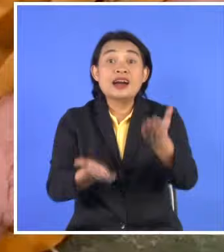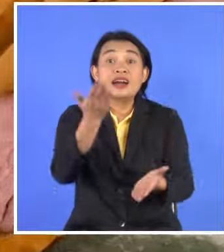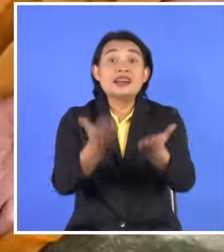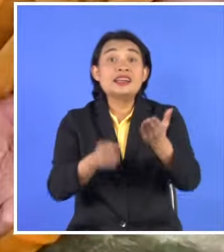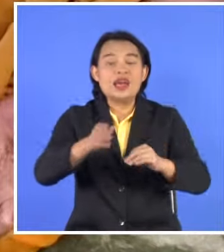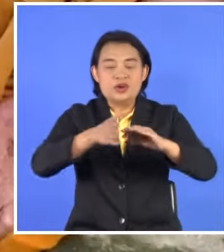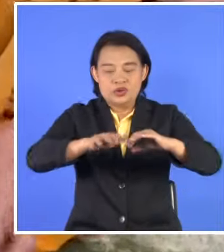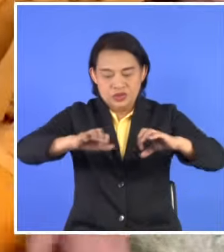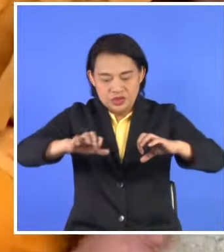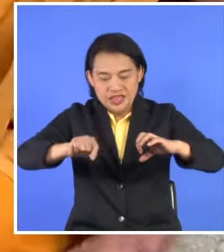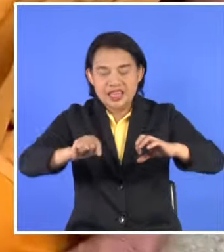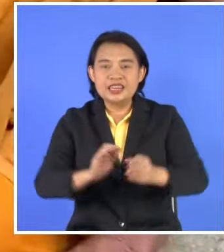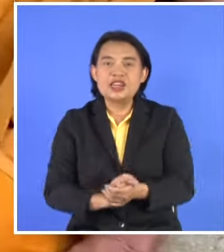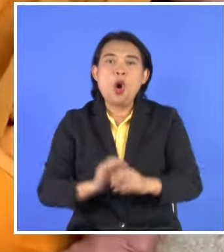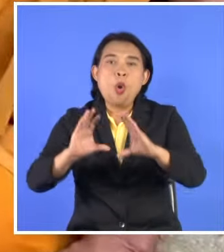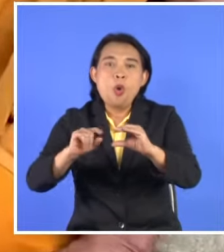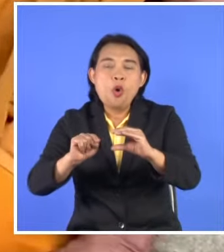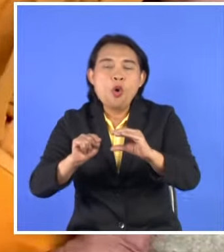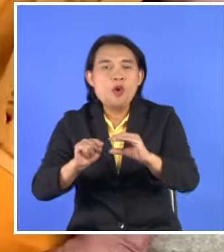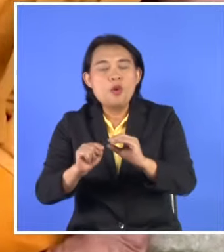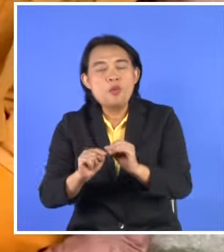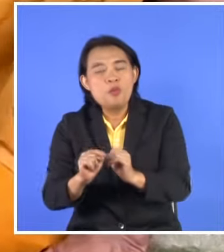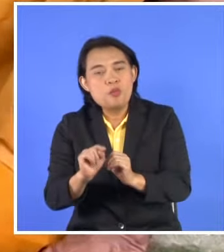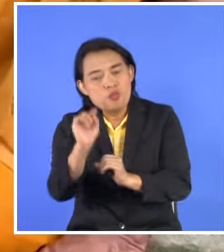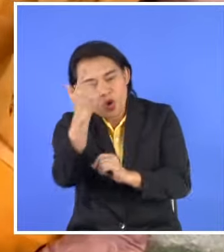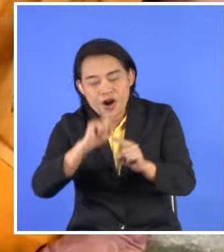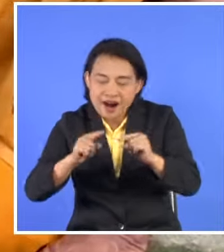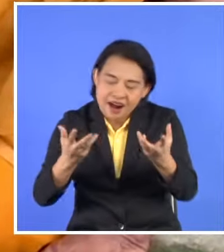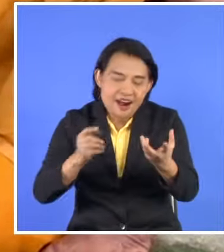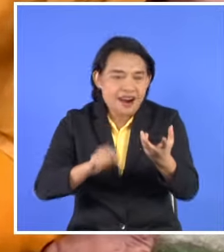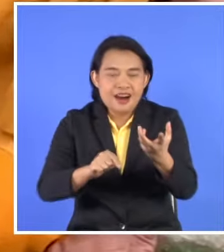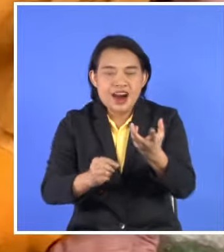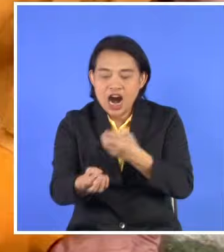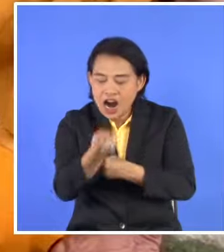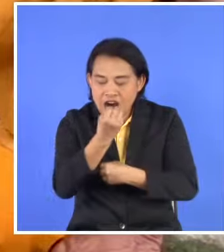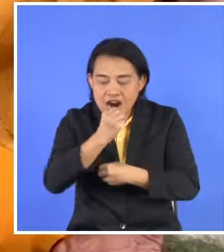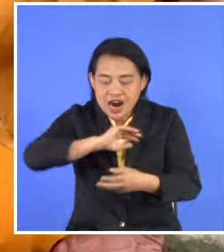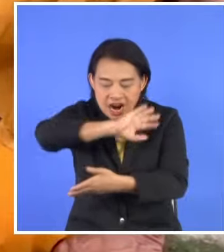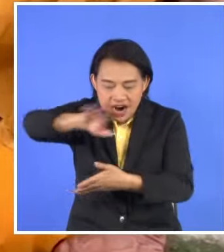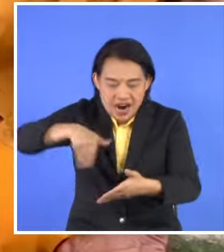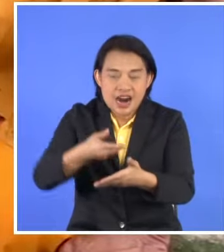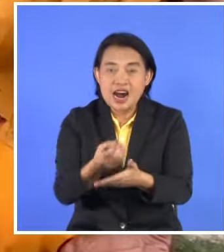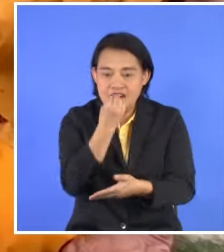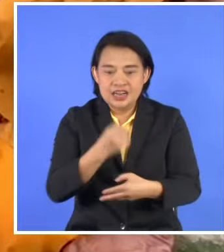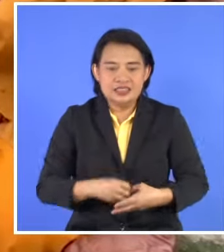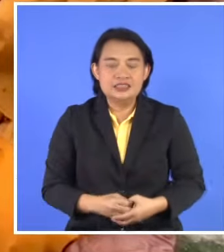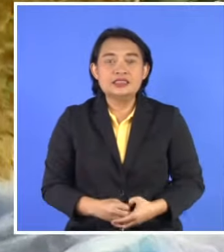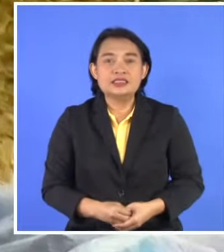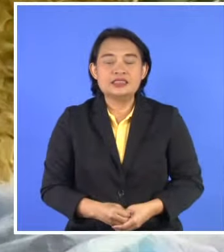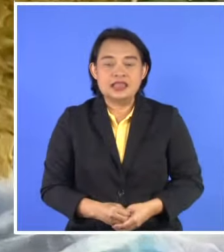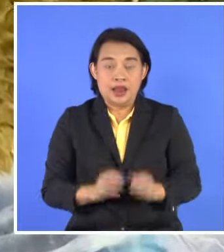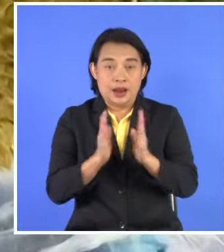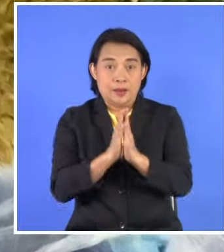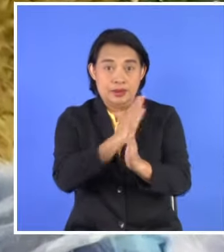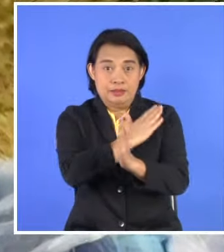ถิ่นทุเรียนหมอนทองชนีหรือสายพันธุ์ไหนเนี่ยมาเลยนะครับเนี่ยแพนเค้กนี่จัดให้เรียบเลยแล้วก็พระท่านก็รู้